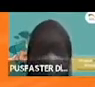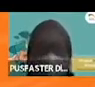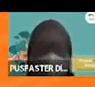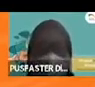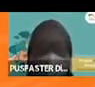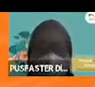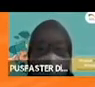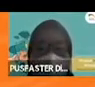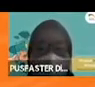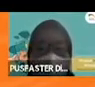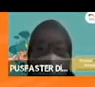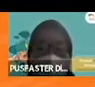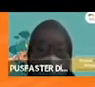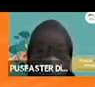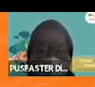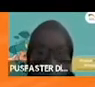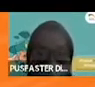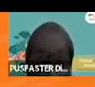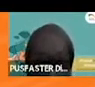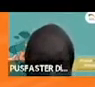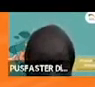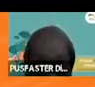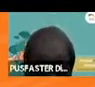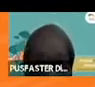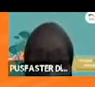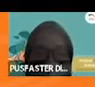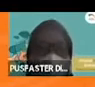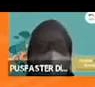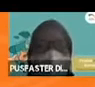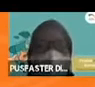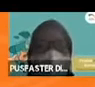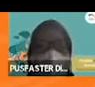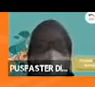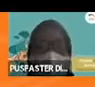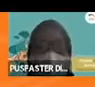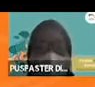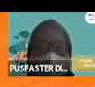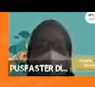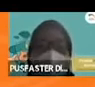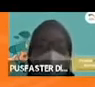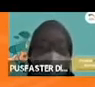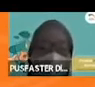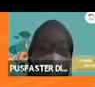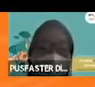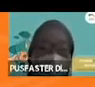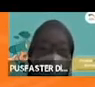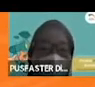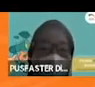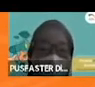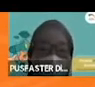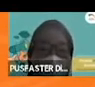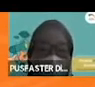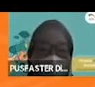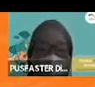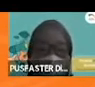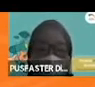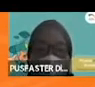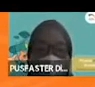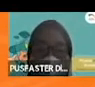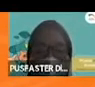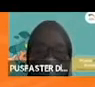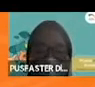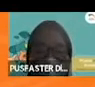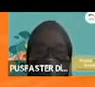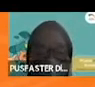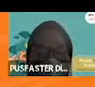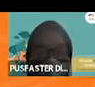atraksinya pagi spesies potensi di situ baru turunannya selanjutnya adalah pencantuman koi Lenovo eco-label